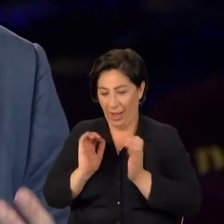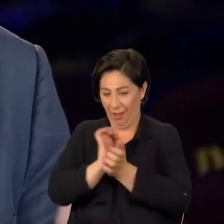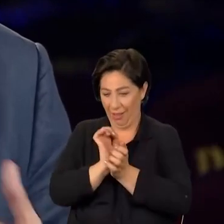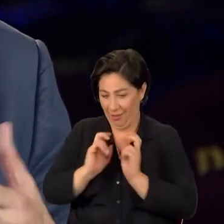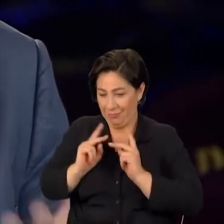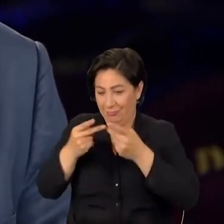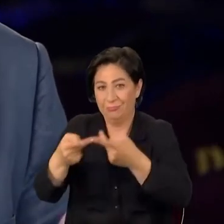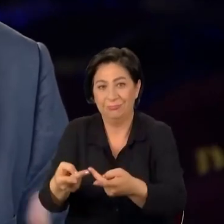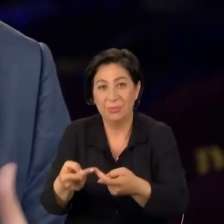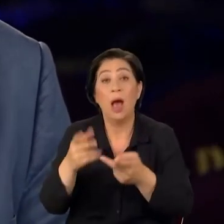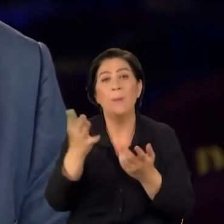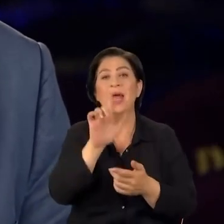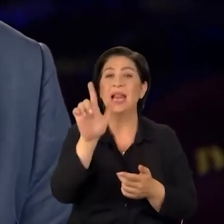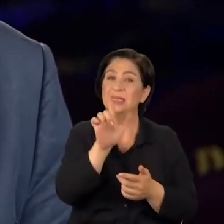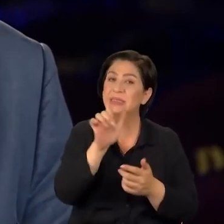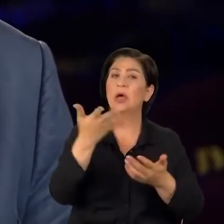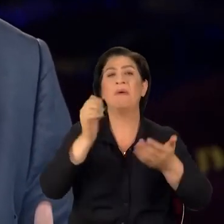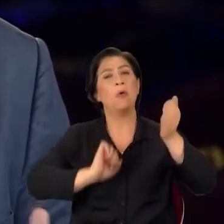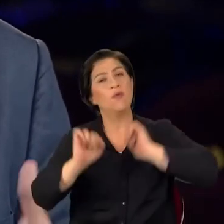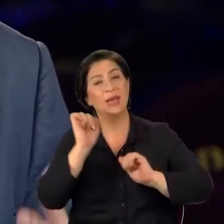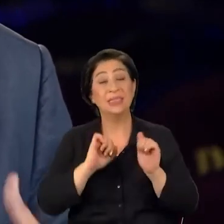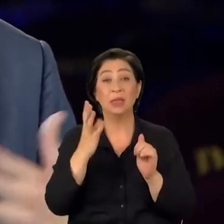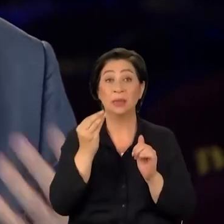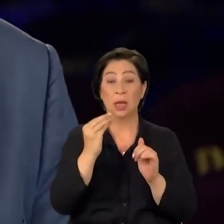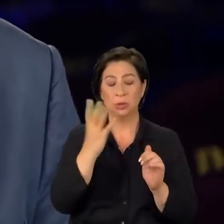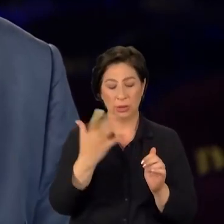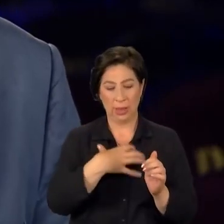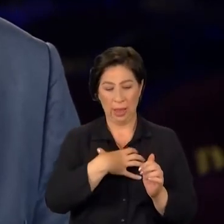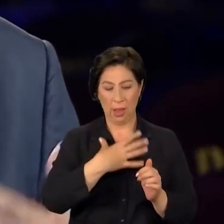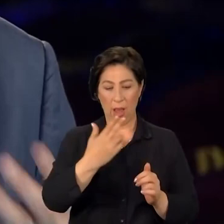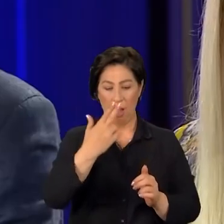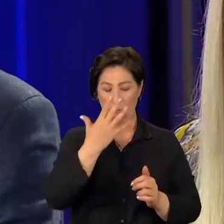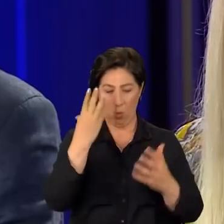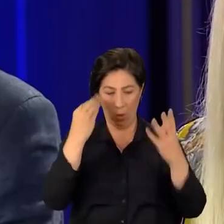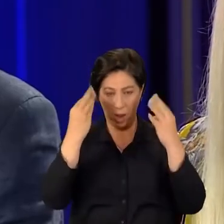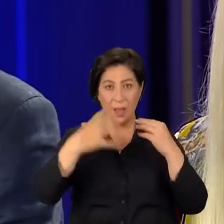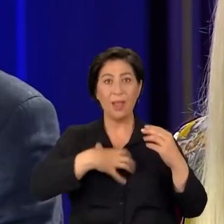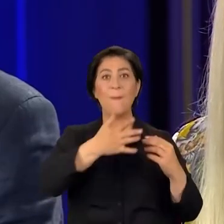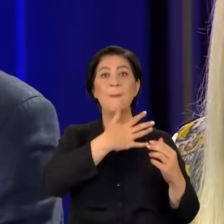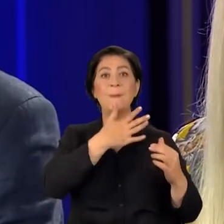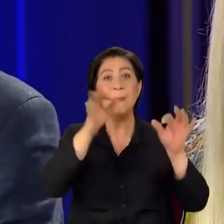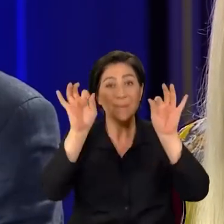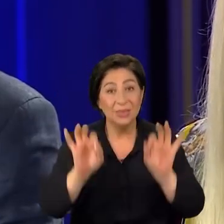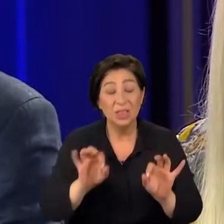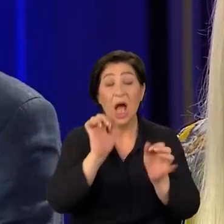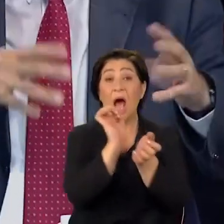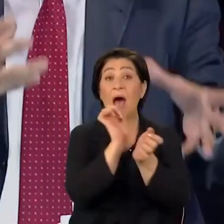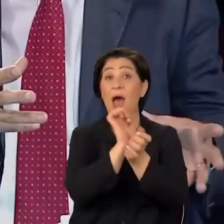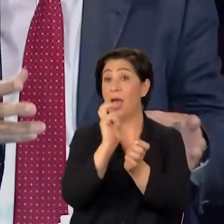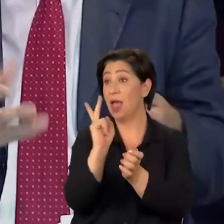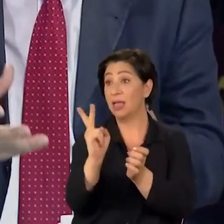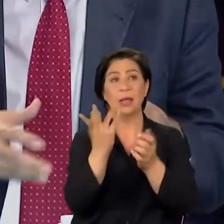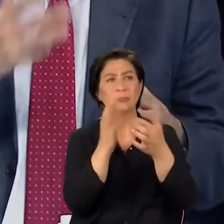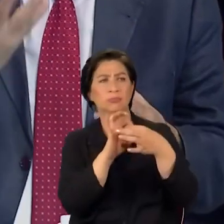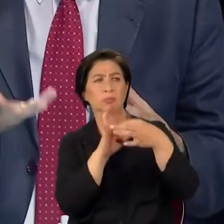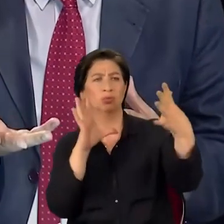bu lisede ve üniversitede daha çok çocuğun kendi kimliğini bulmaya başladıkça aileden ne kadar